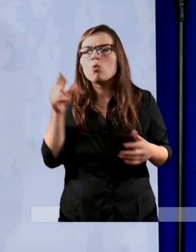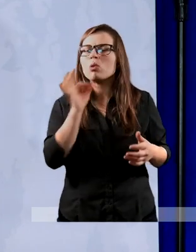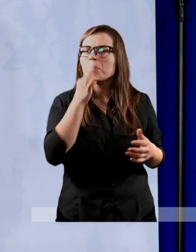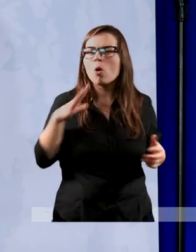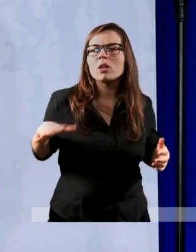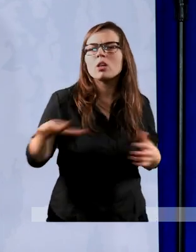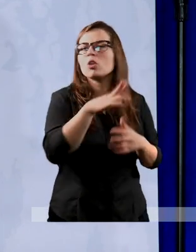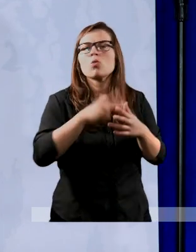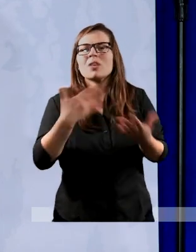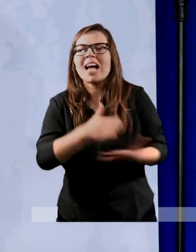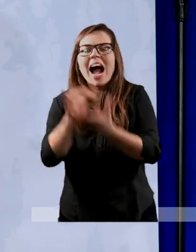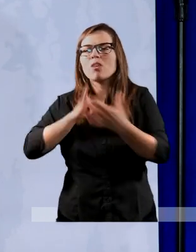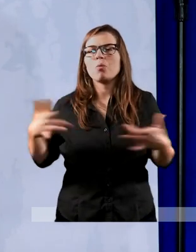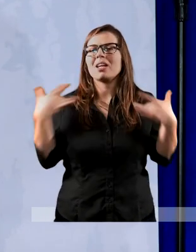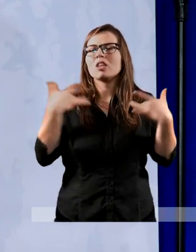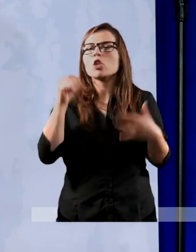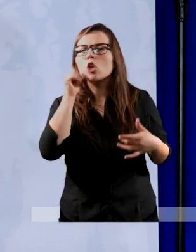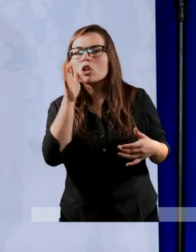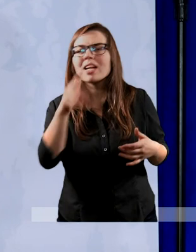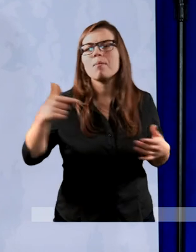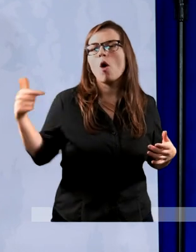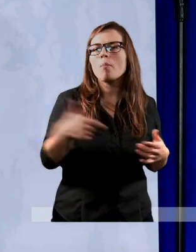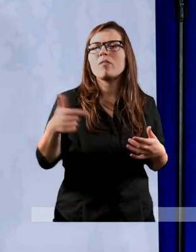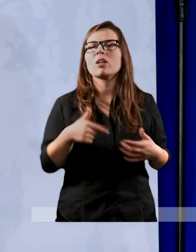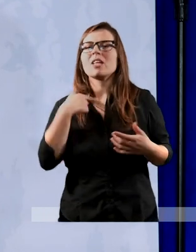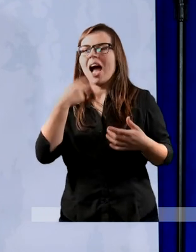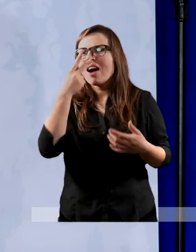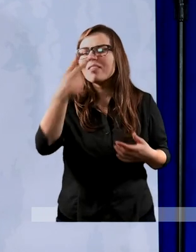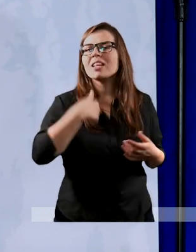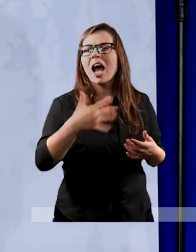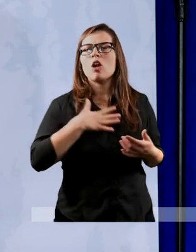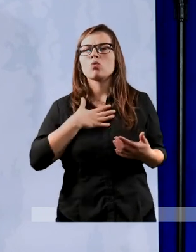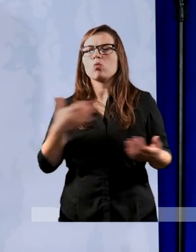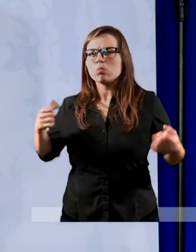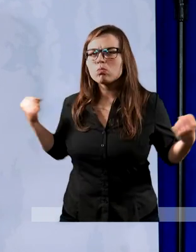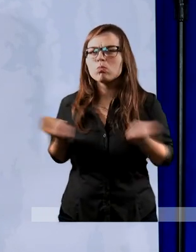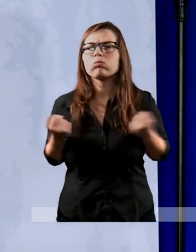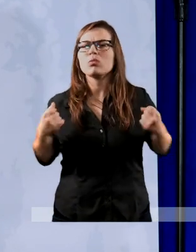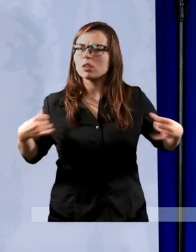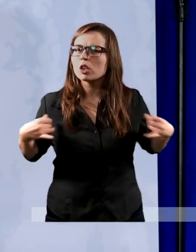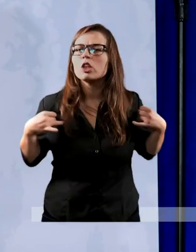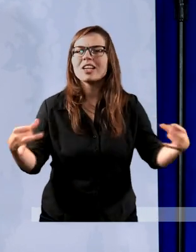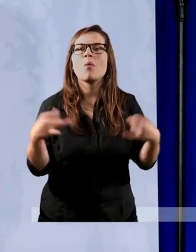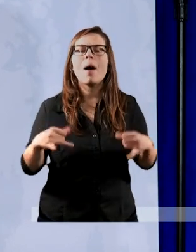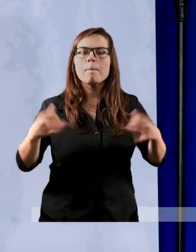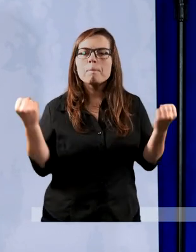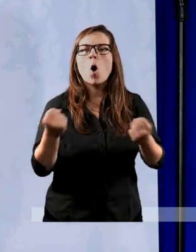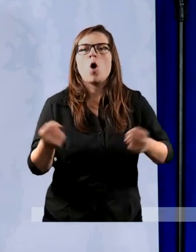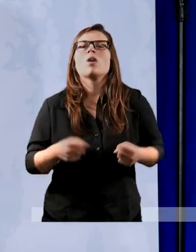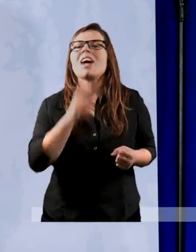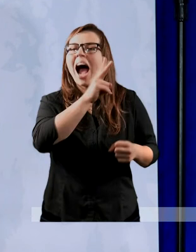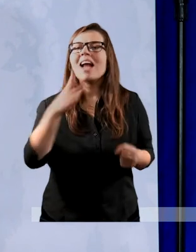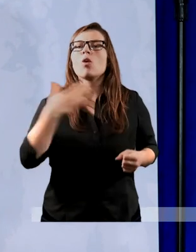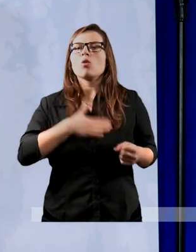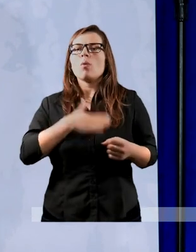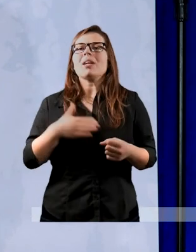ludzi, którzy nie radzą sobie z życiem i z codziennymi obowiązkami, ja widzę, jaką mam po prostu siłę i moc, bo w każdą